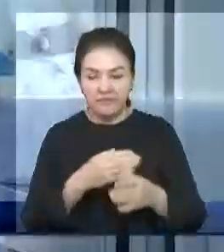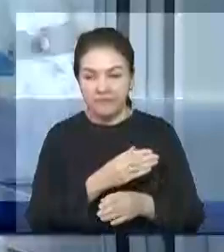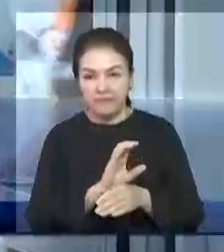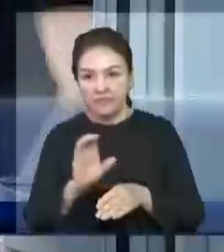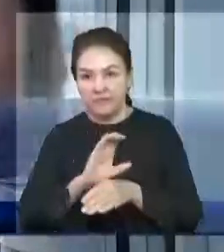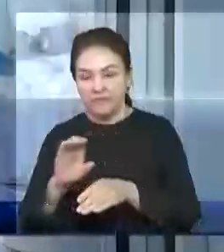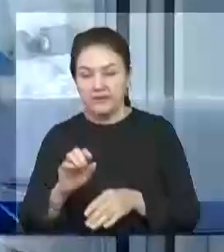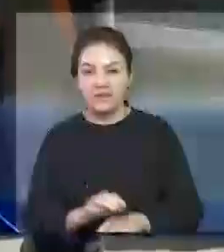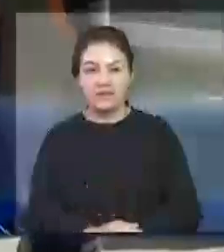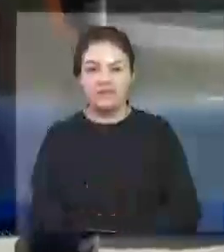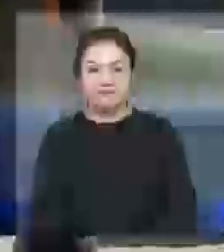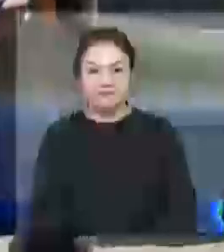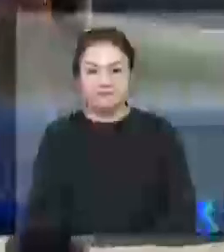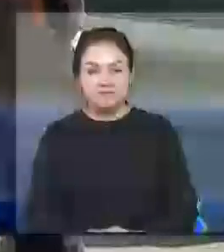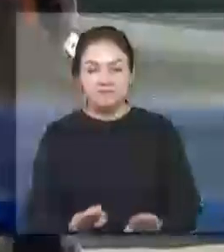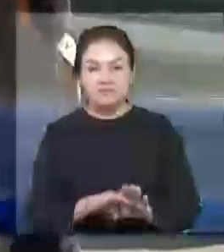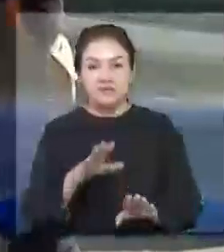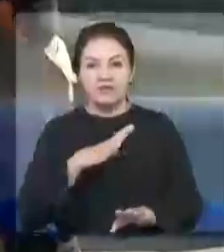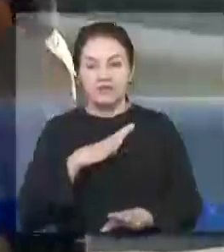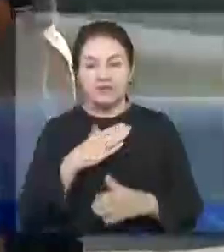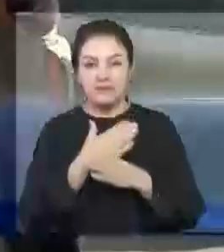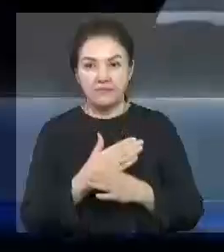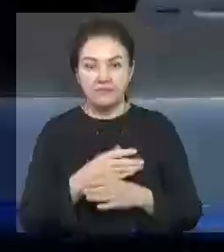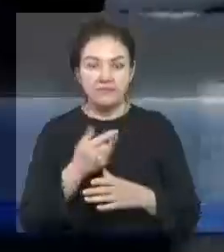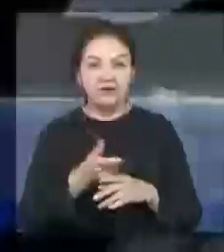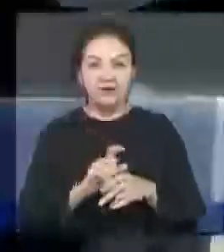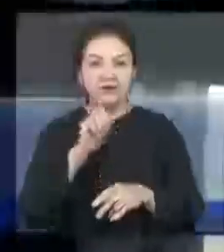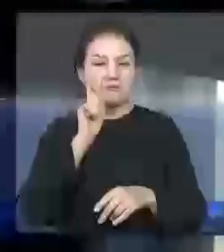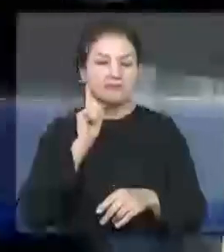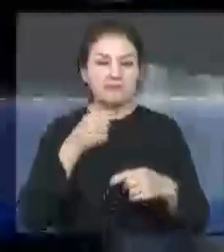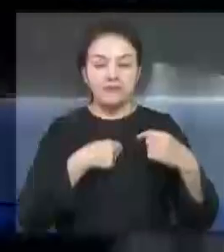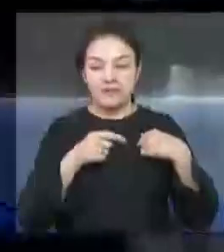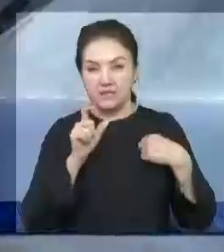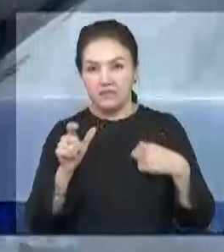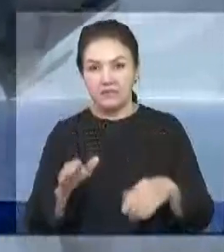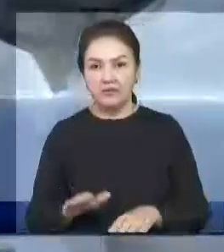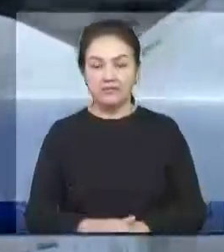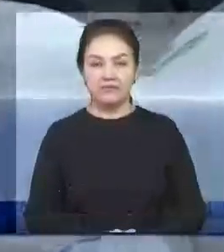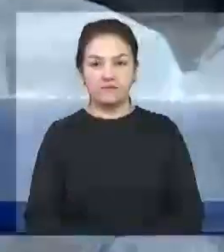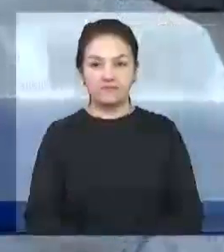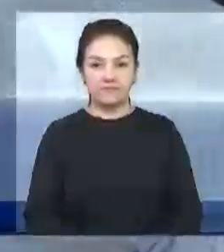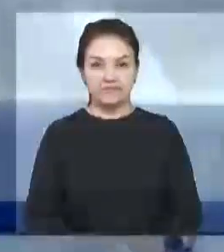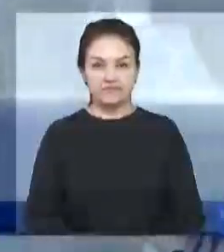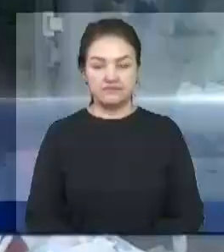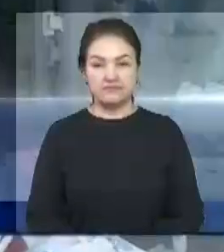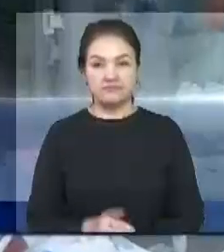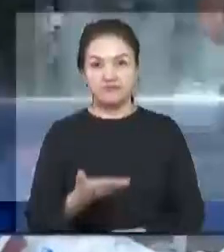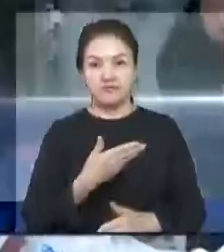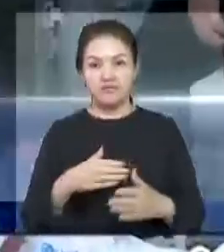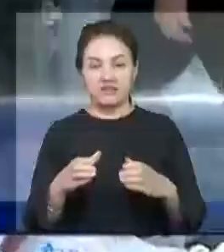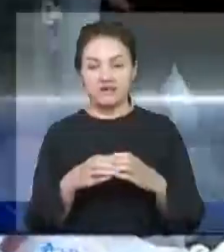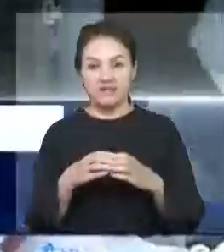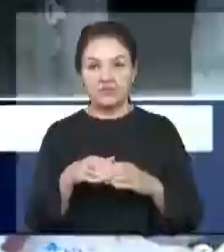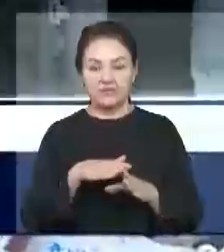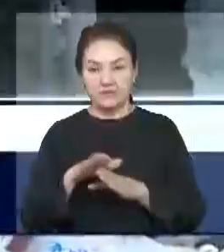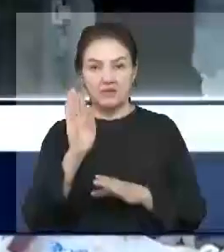отправляет ее сюда, в этот центр. Так получать гуманитарную помощь очень удобно, говорят пострадавшие от паводка актюбинцы. Наш коллектив